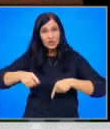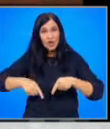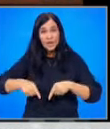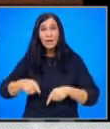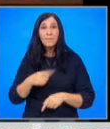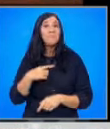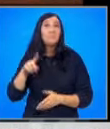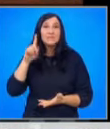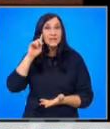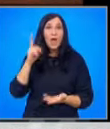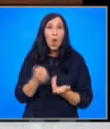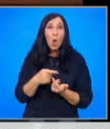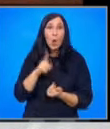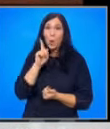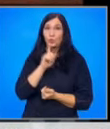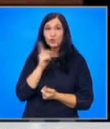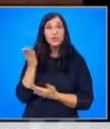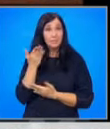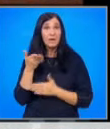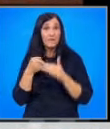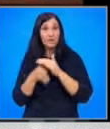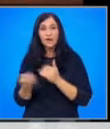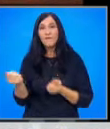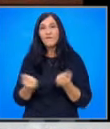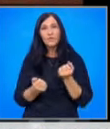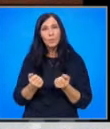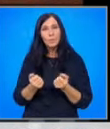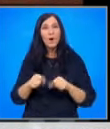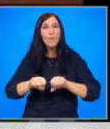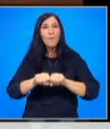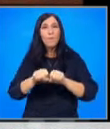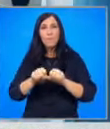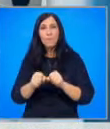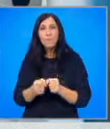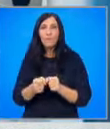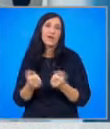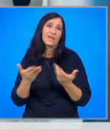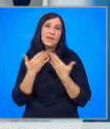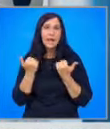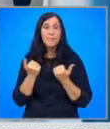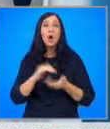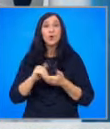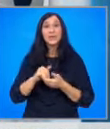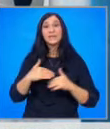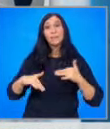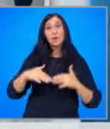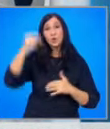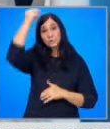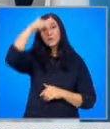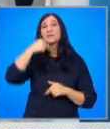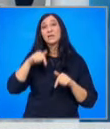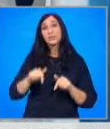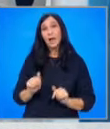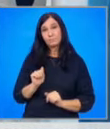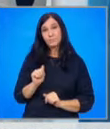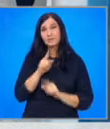се знае колко души са били в автомобила. Повредени нема. Организациите на македонските българи за сега